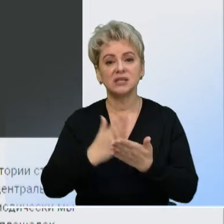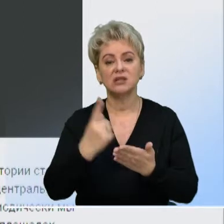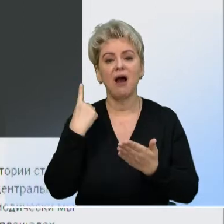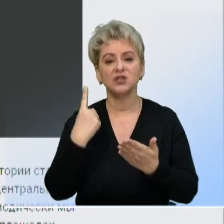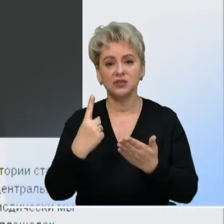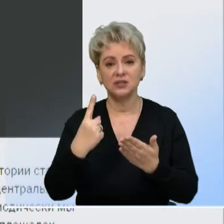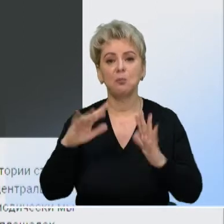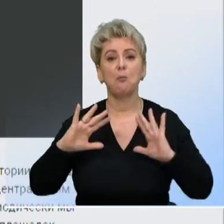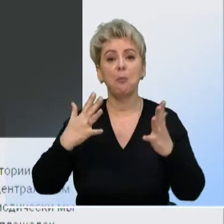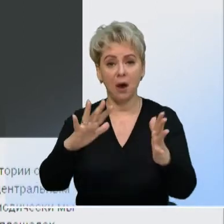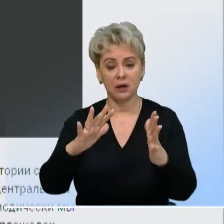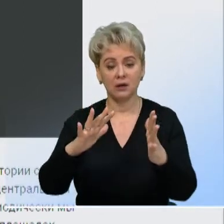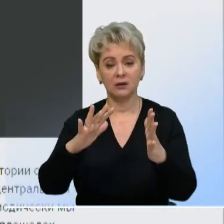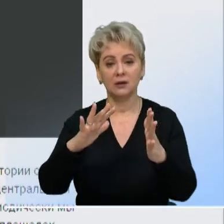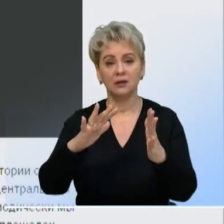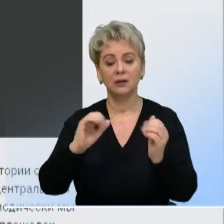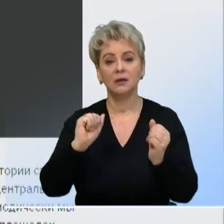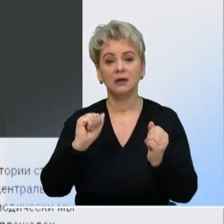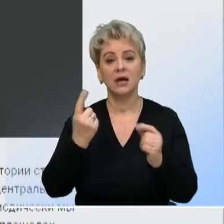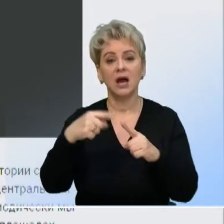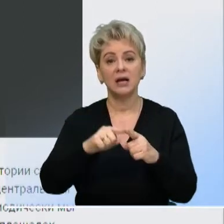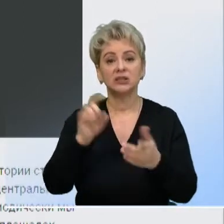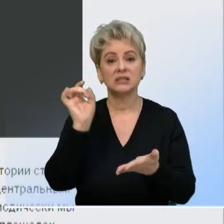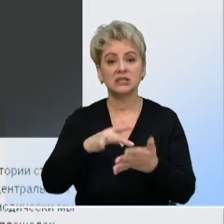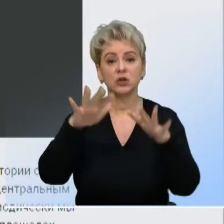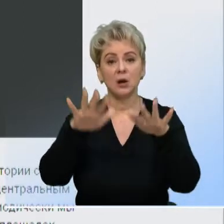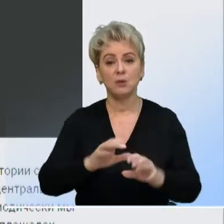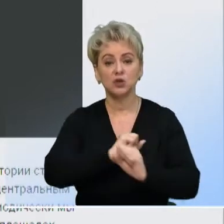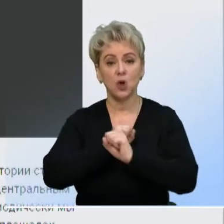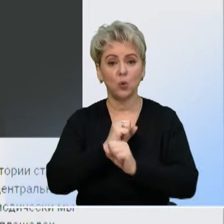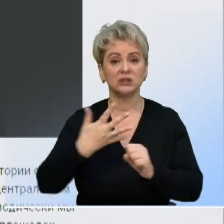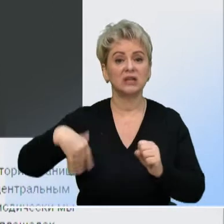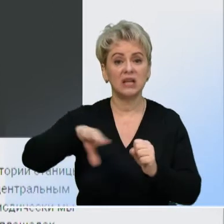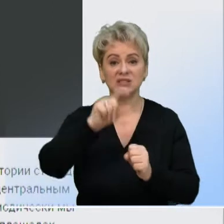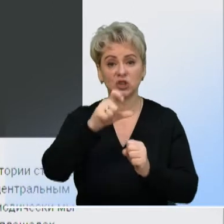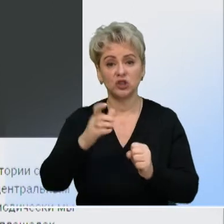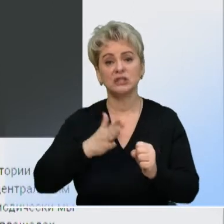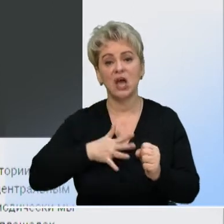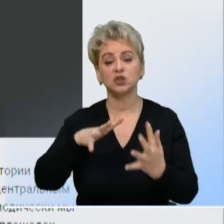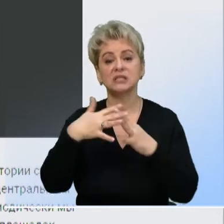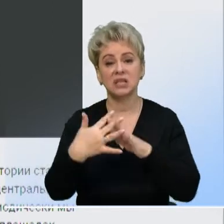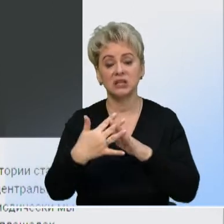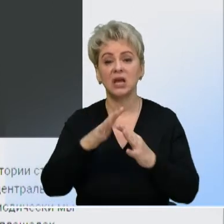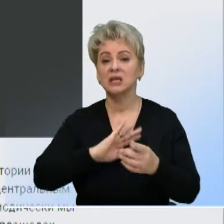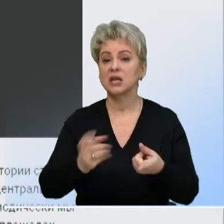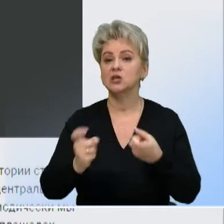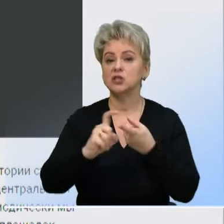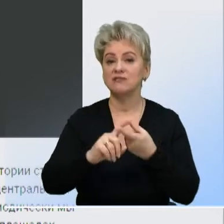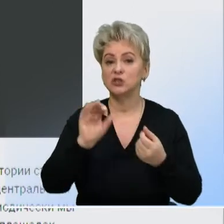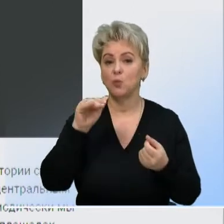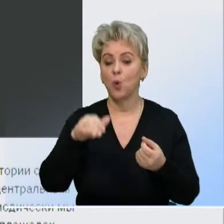один единственный парк. Это центральное место отдыха для всех жителей нашей станицы. Причем независимо